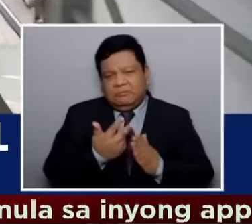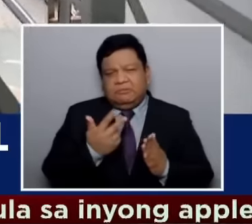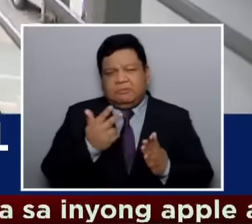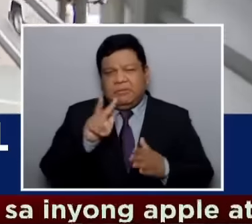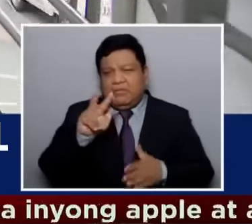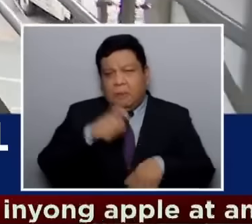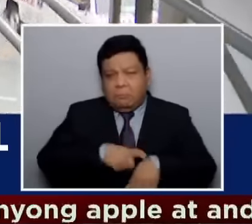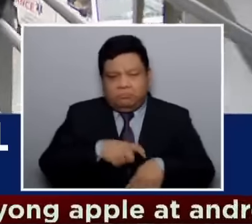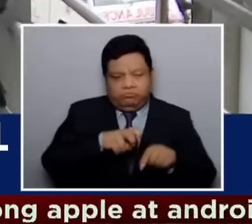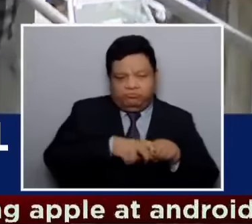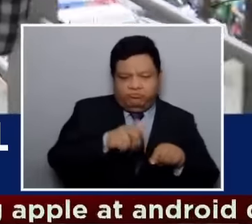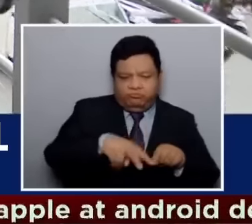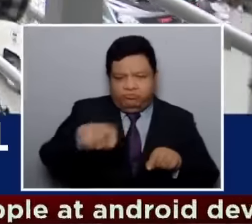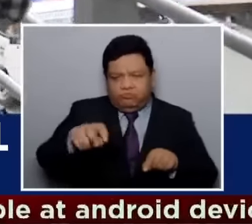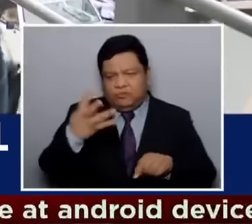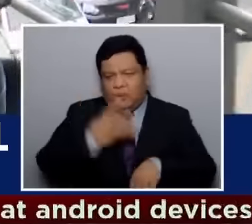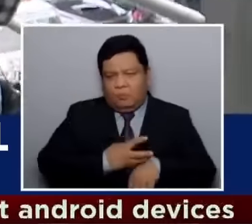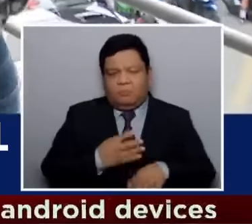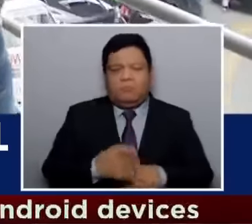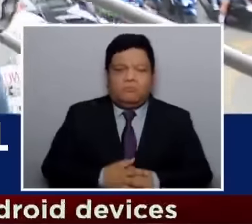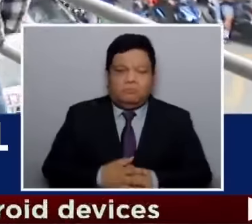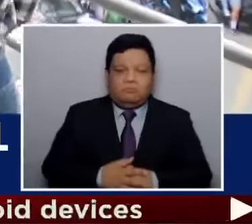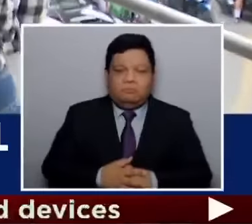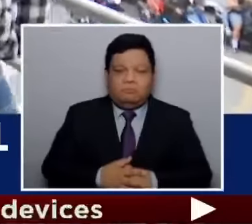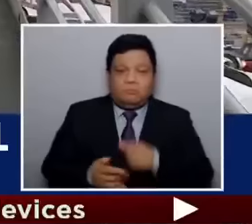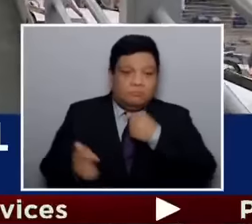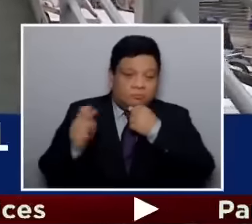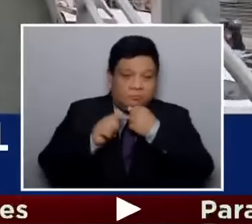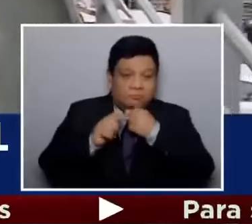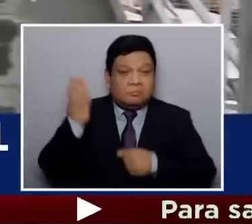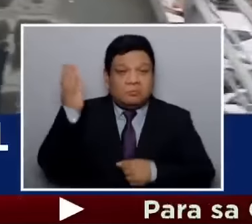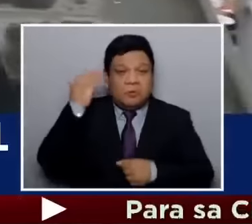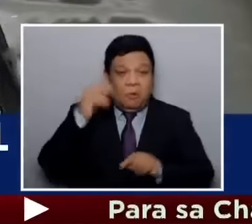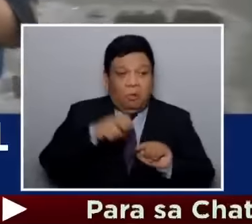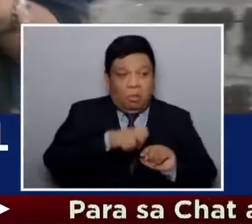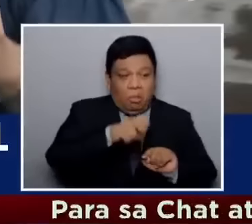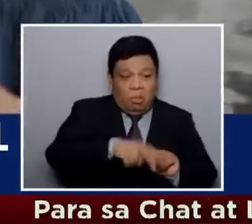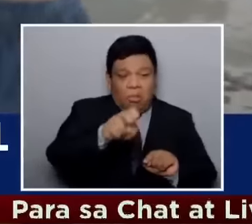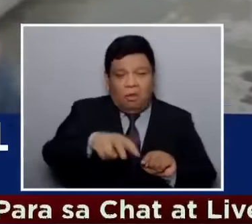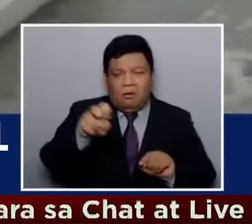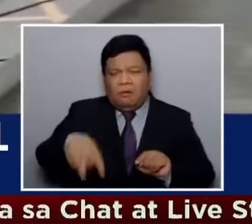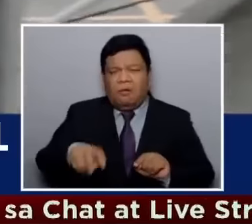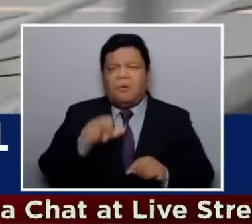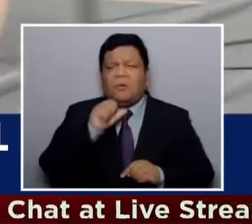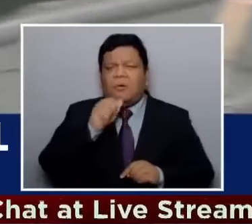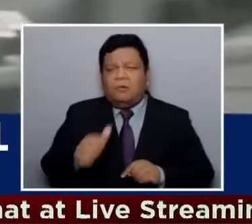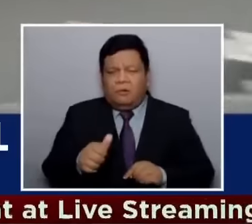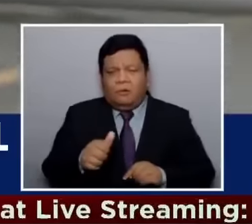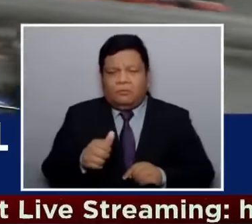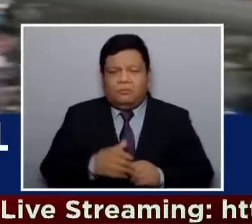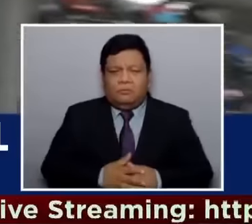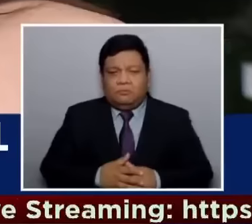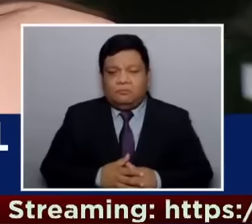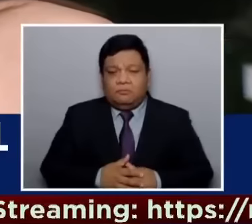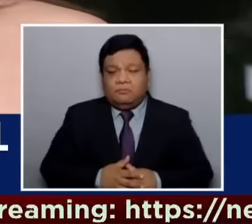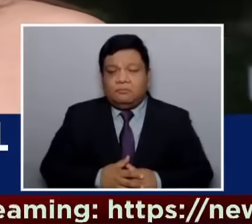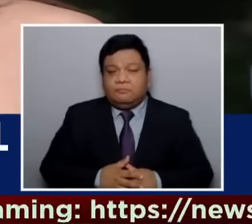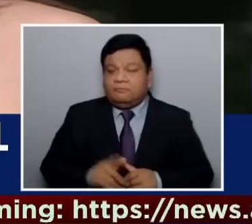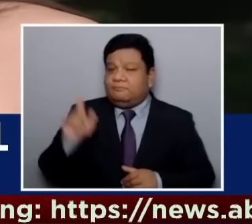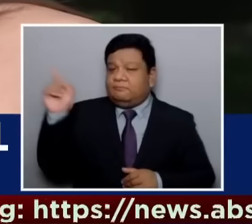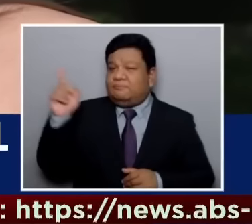ko. Pero dati, hindi naman anya putol-putol at palipat-lipat ang kanyang biyahe. Sobra po. Dati